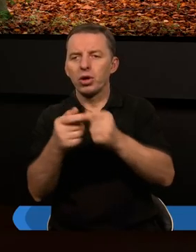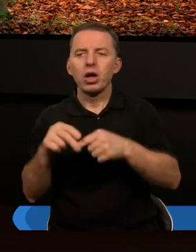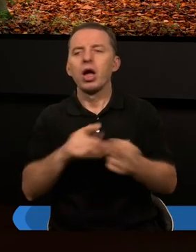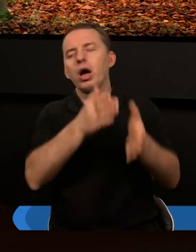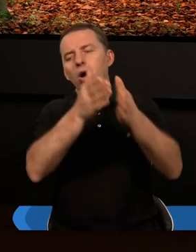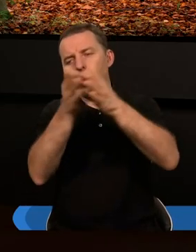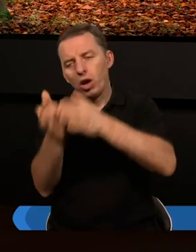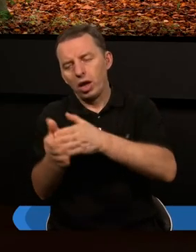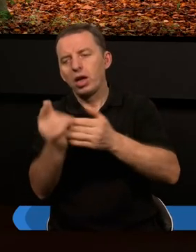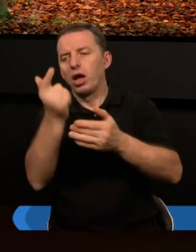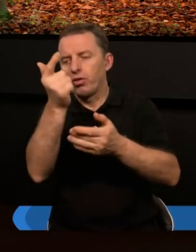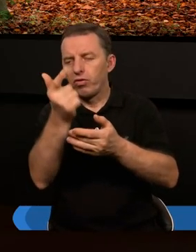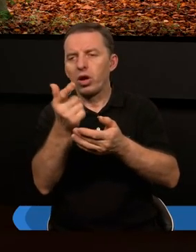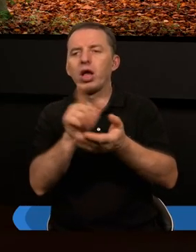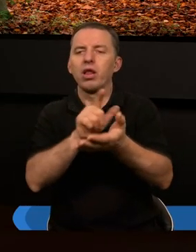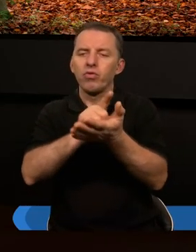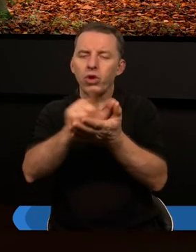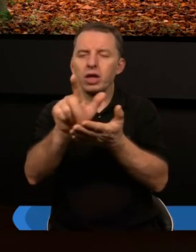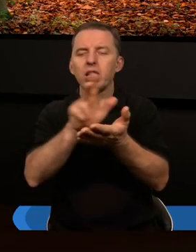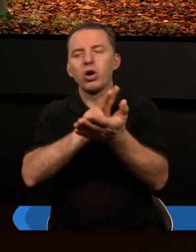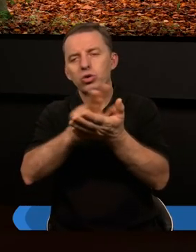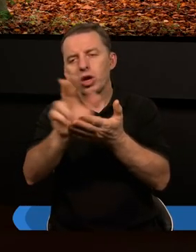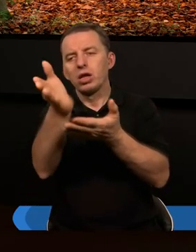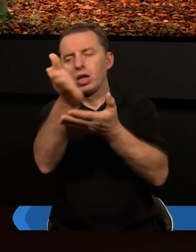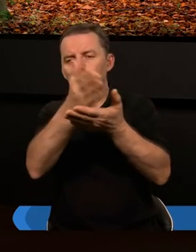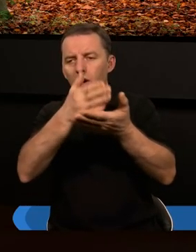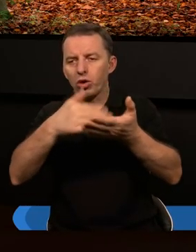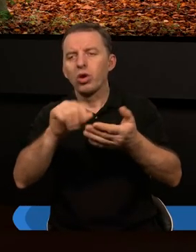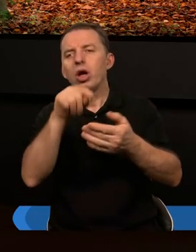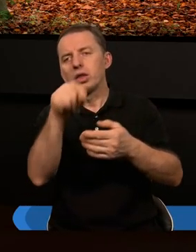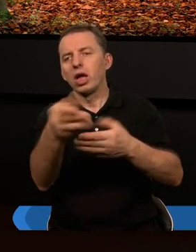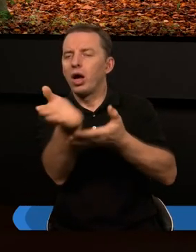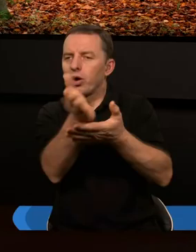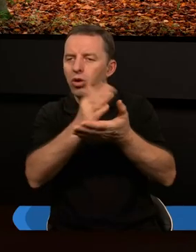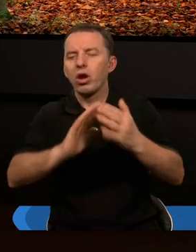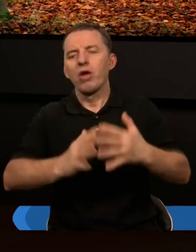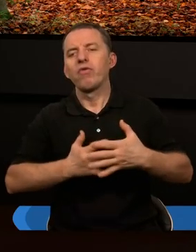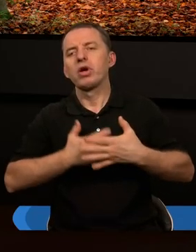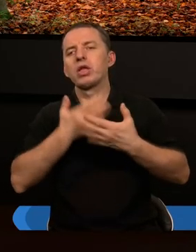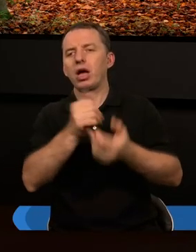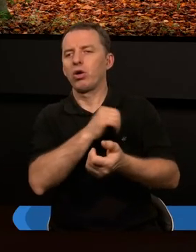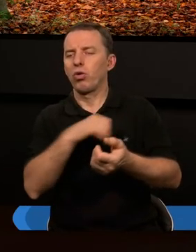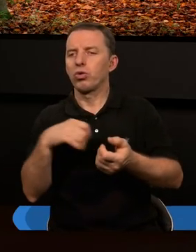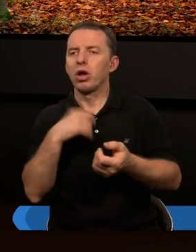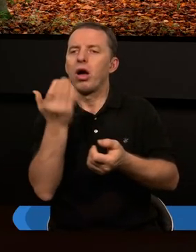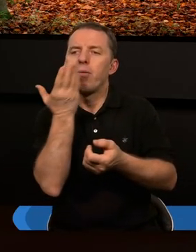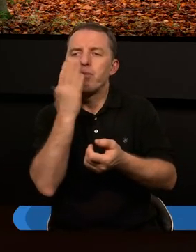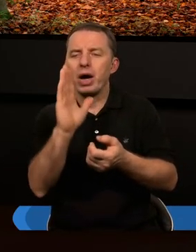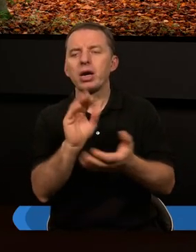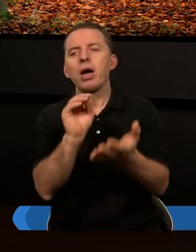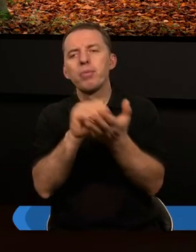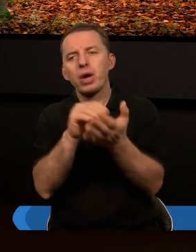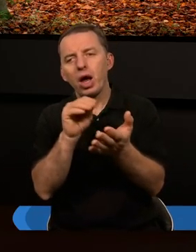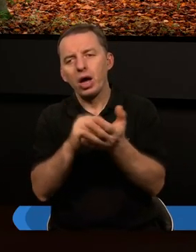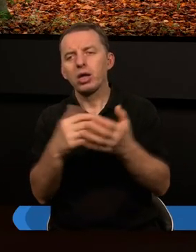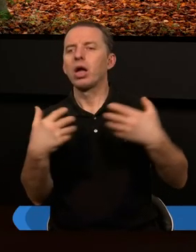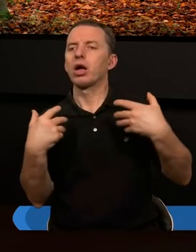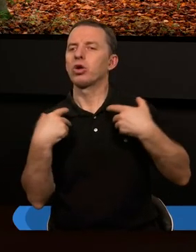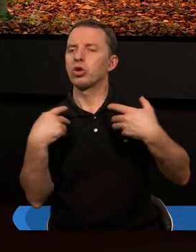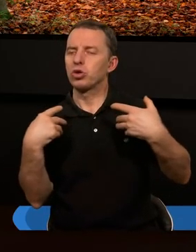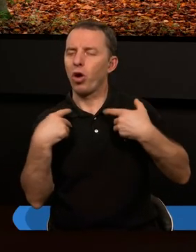Rozmawialiśmy kolejnych dwóch, 12 i 13. I te rozdziały wydają się takie bardziej praktyczne i